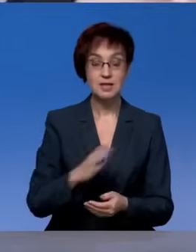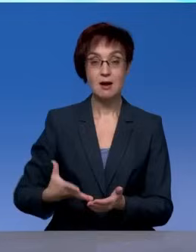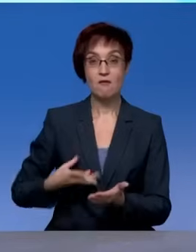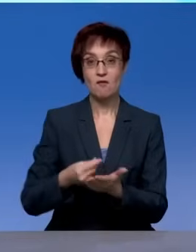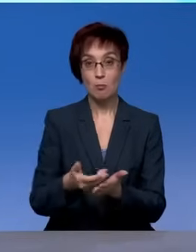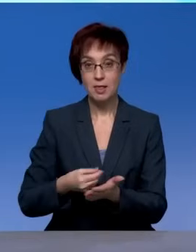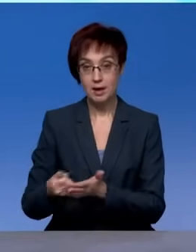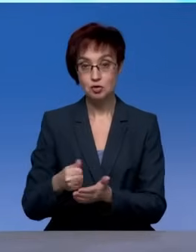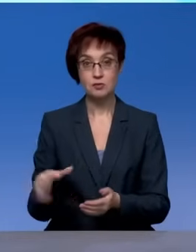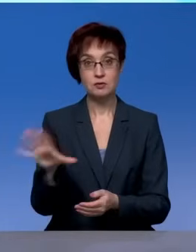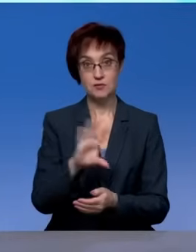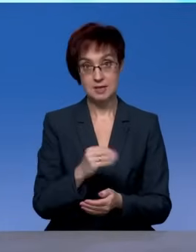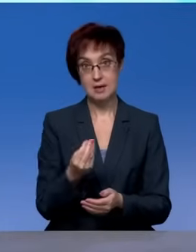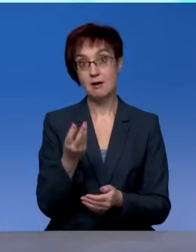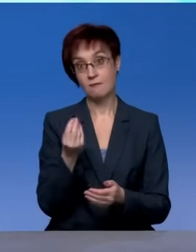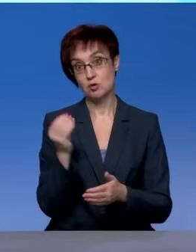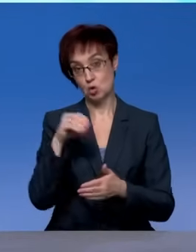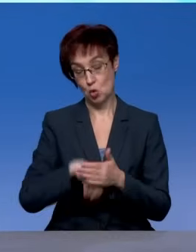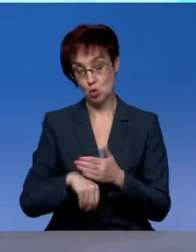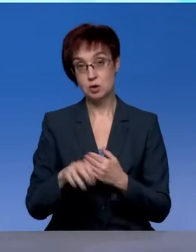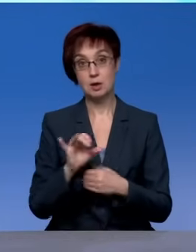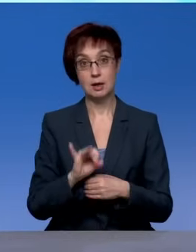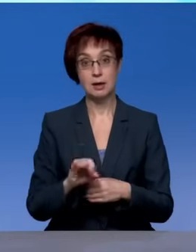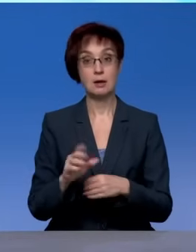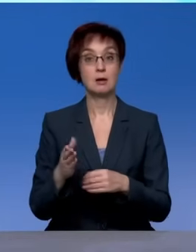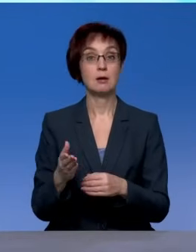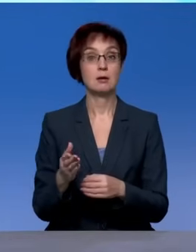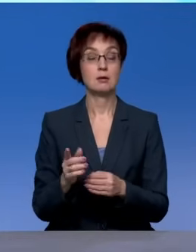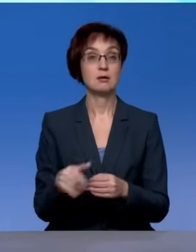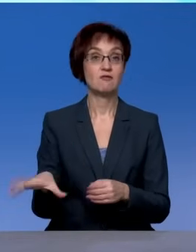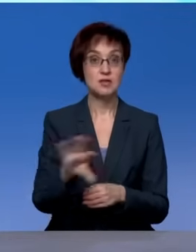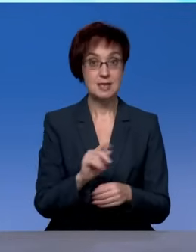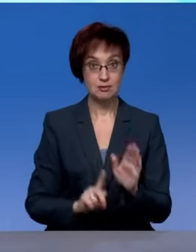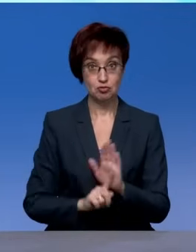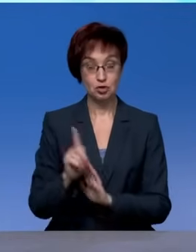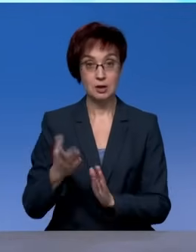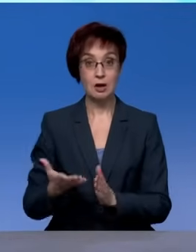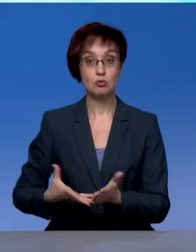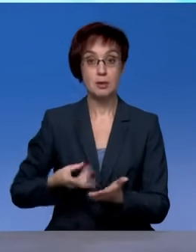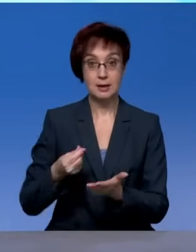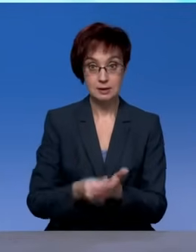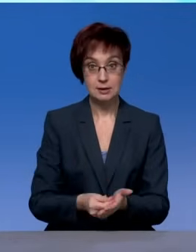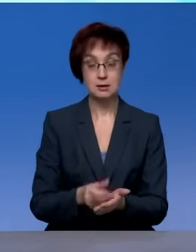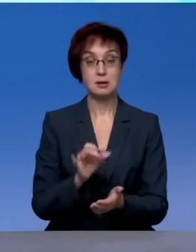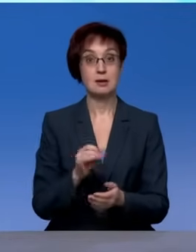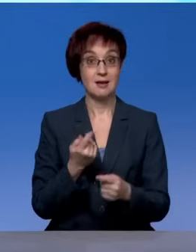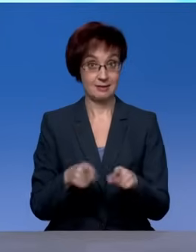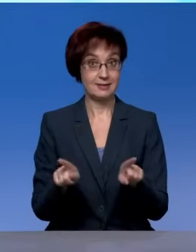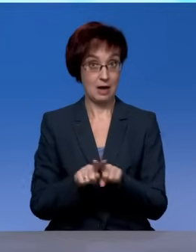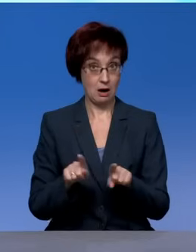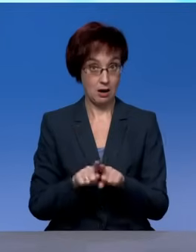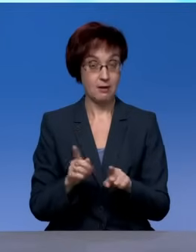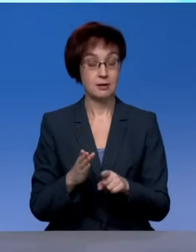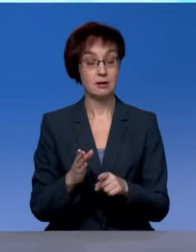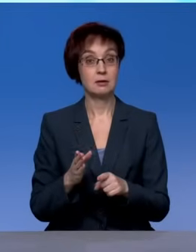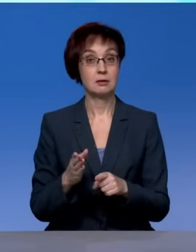что формируется действительно среда, когда начинают платить все, и, соответственно, будет формироваться вот только сейчас. А то есть я правильно понимаю, что когда там